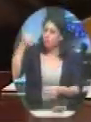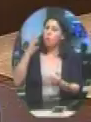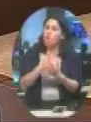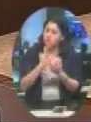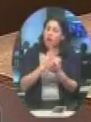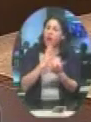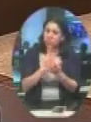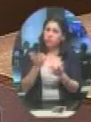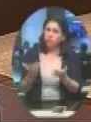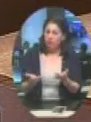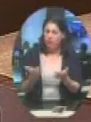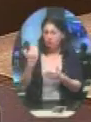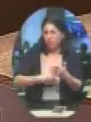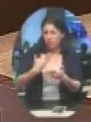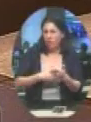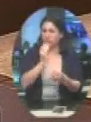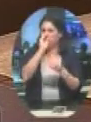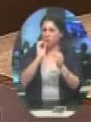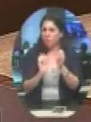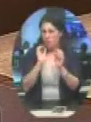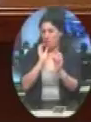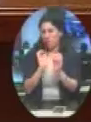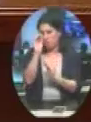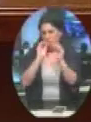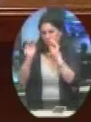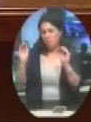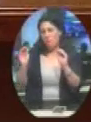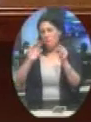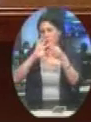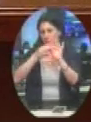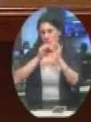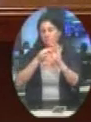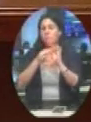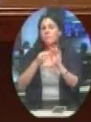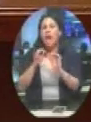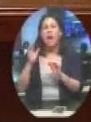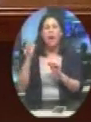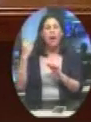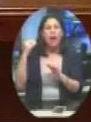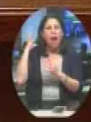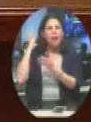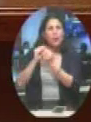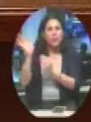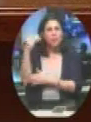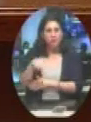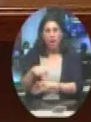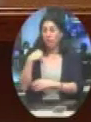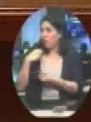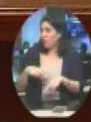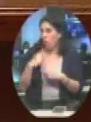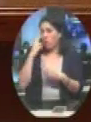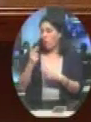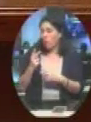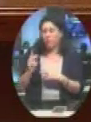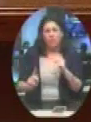לעלות המסמכים לאתר האינטרנט של ארכיון המדינה. אני לא יכול לראות כצירוף מקרים את העובדה שכל